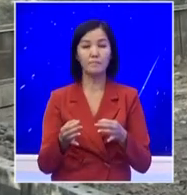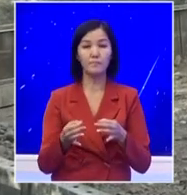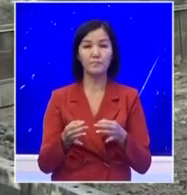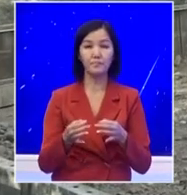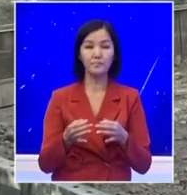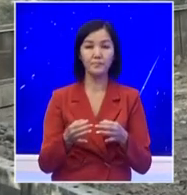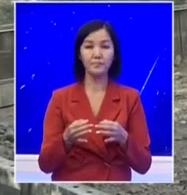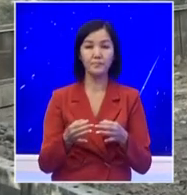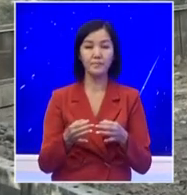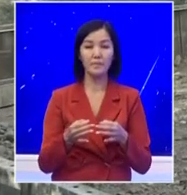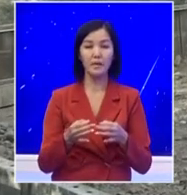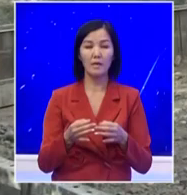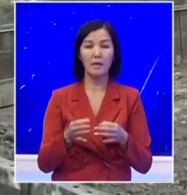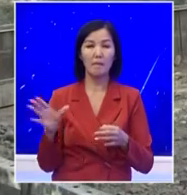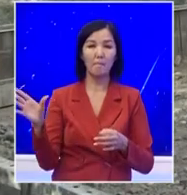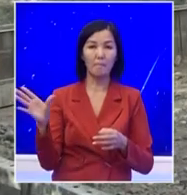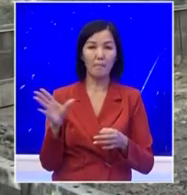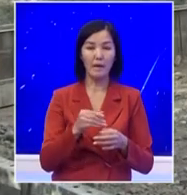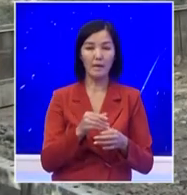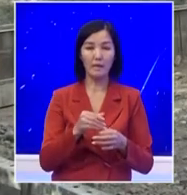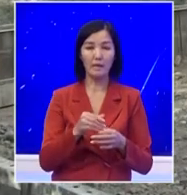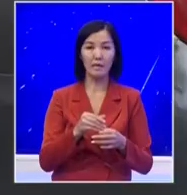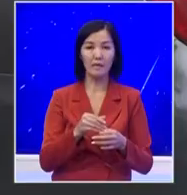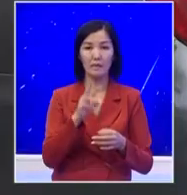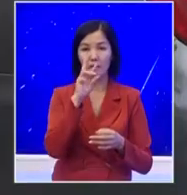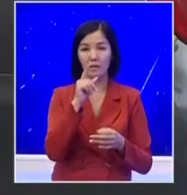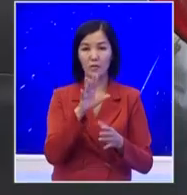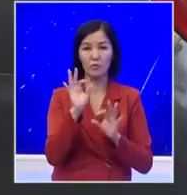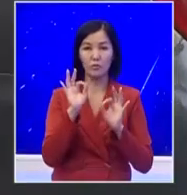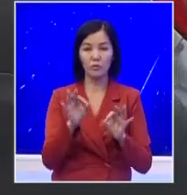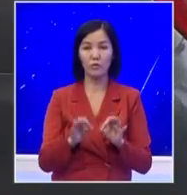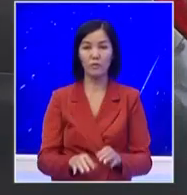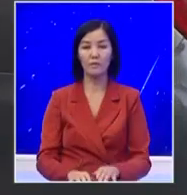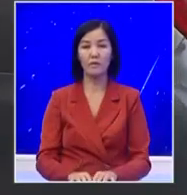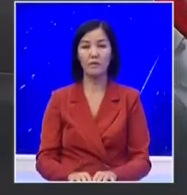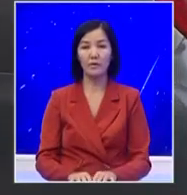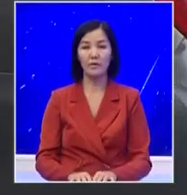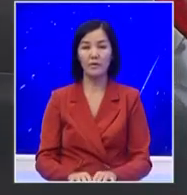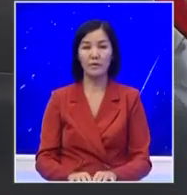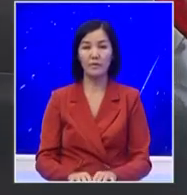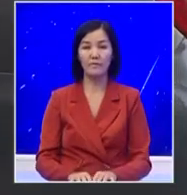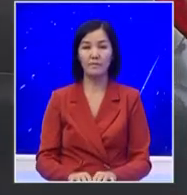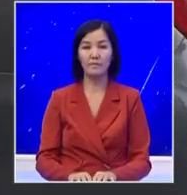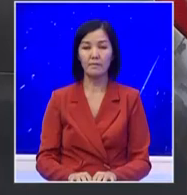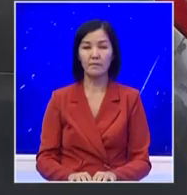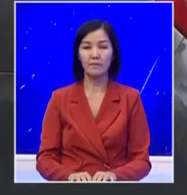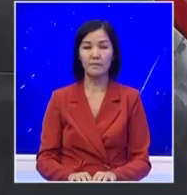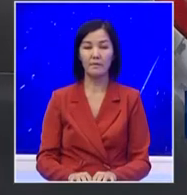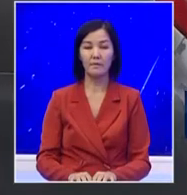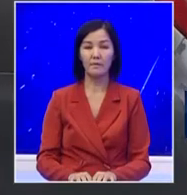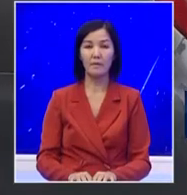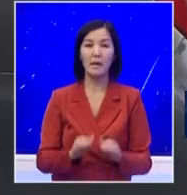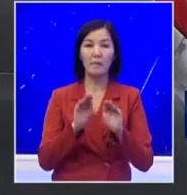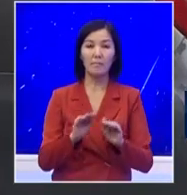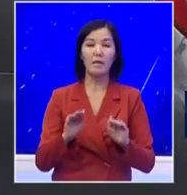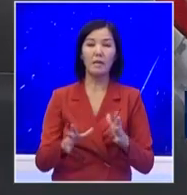Технадзорский проект бар. Ешқандай заң қайшылығы жоқ. Верните площадку детскую, чтобы наши дети играли.